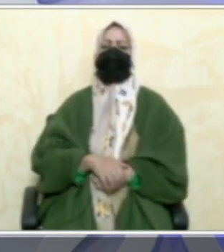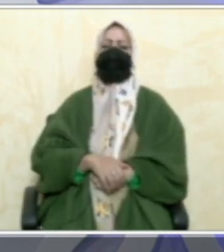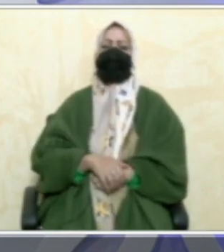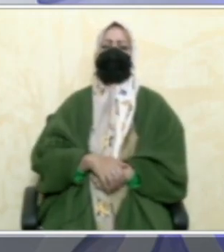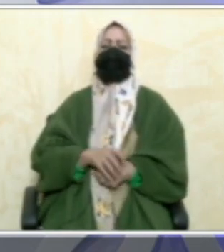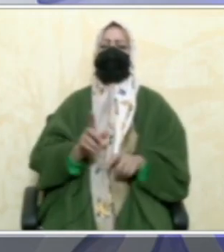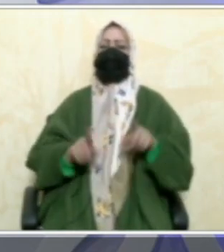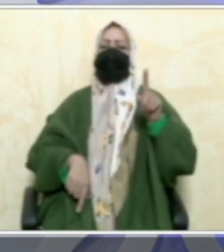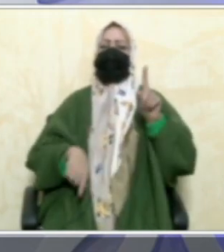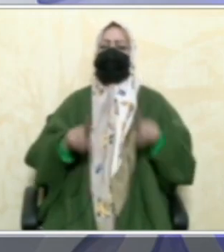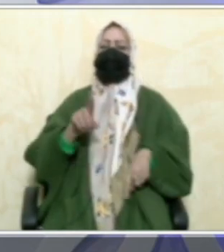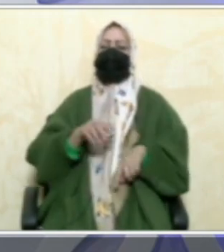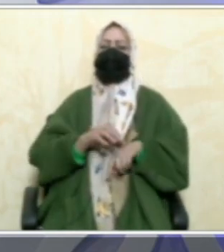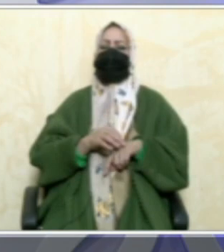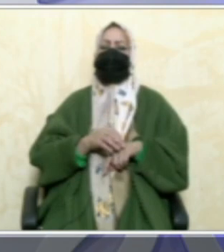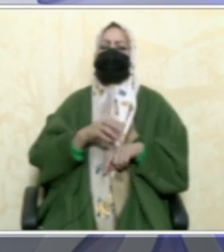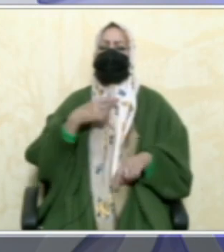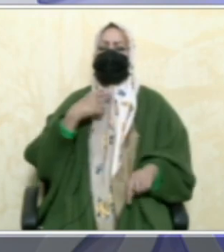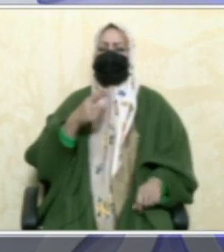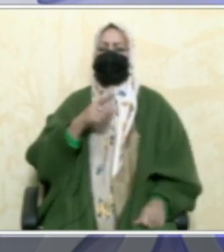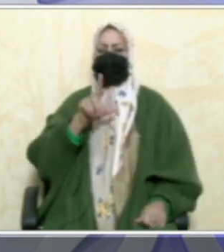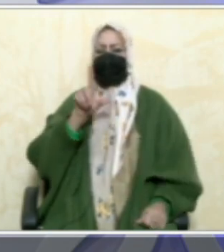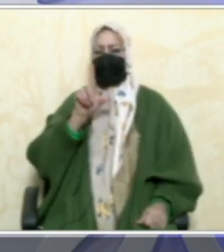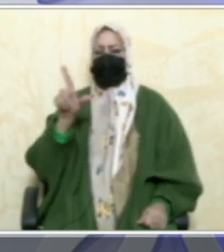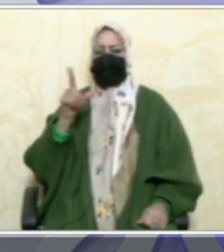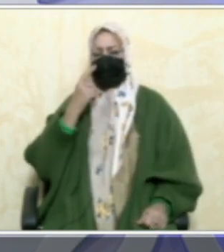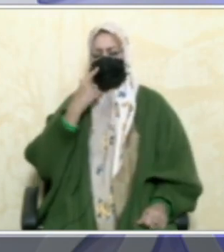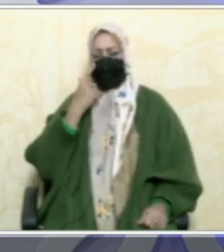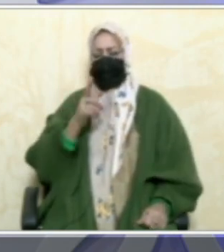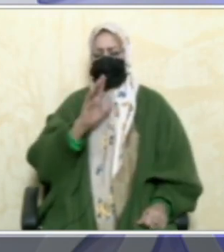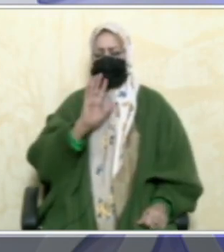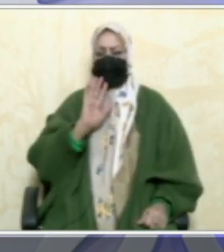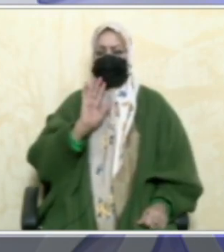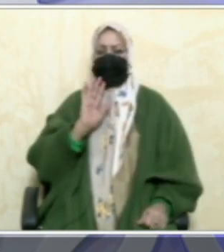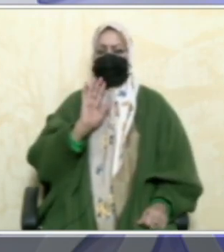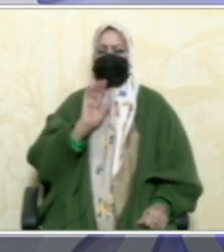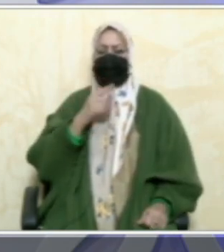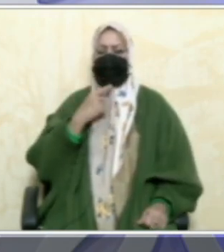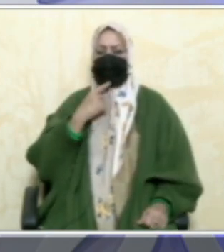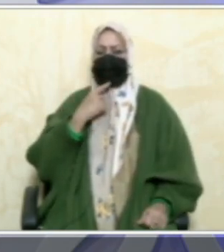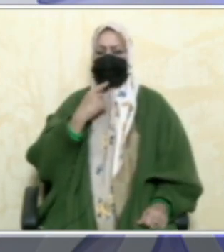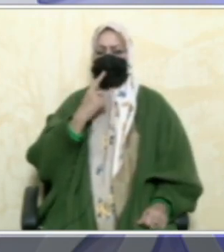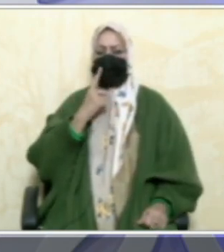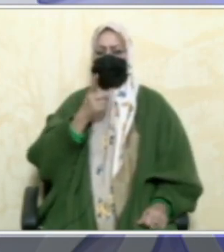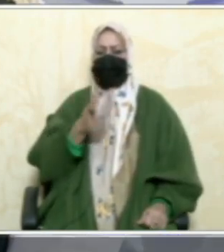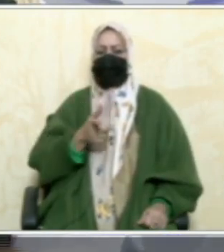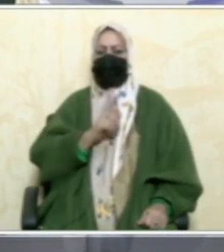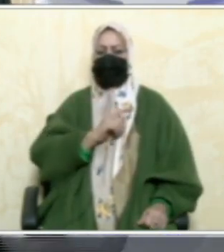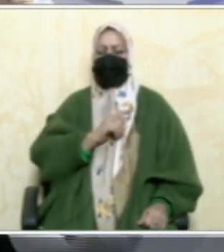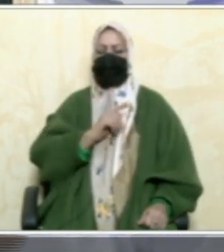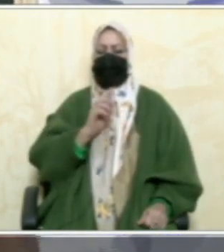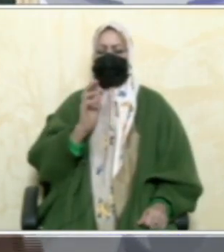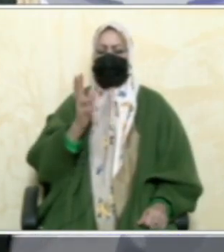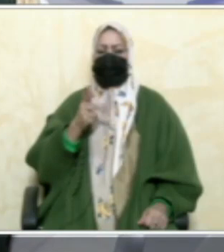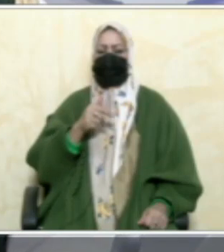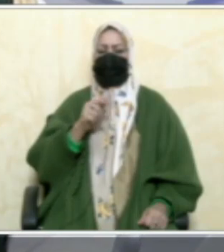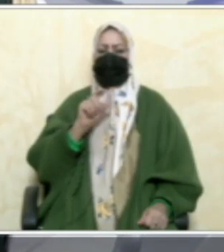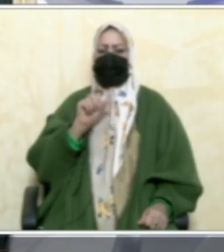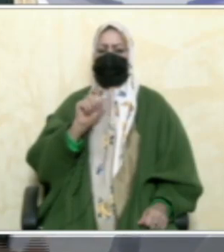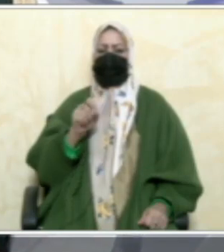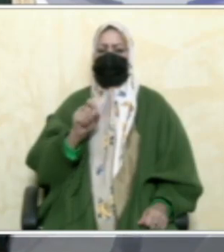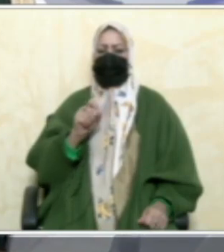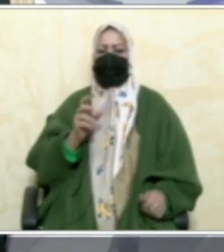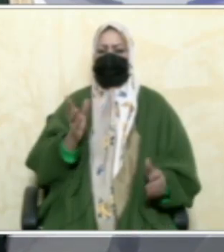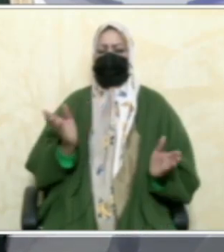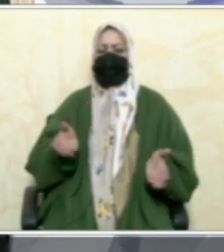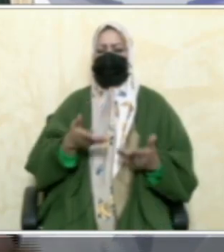صحيحة وقد لا تكون صحيحة، لكن قال: لا تظن أن ما حصل الآن بالتحديد عبث، إن جابوها صدفة.